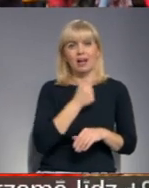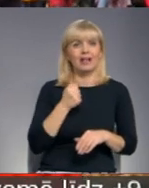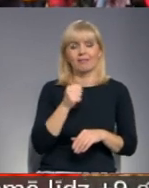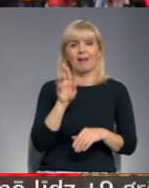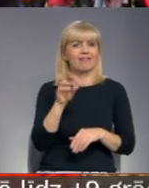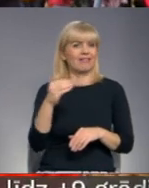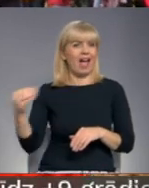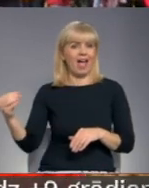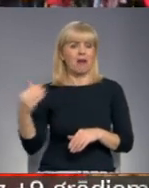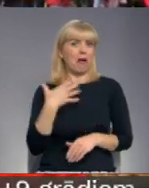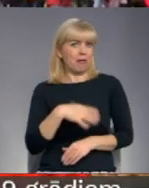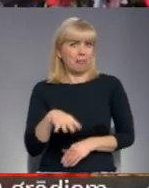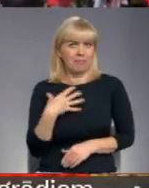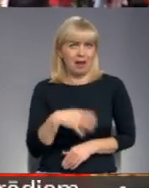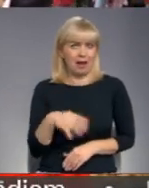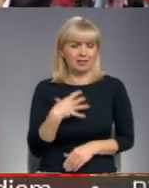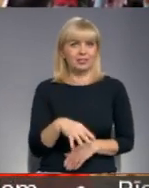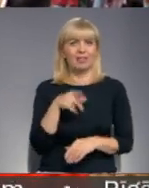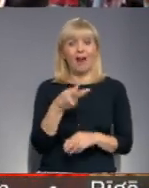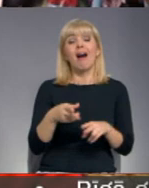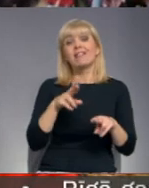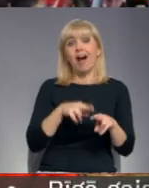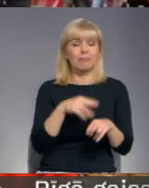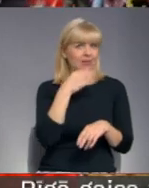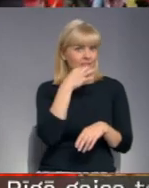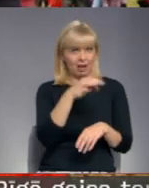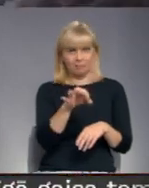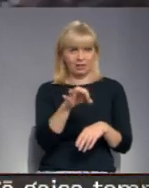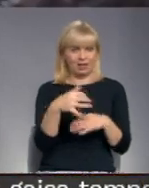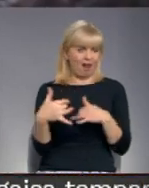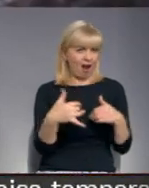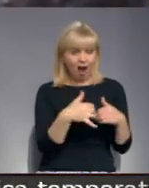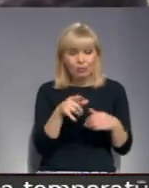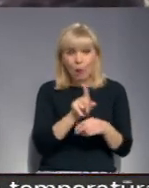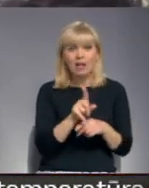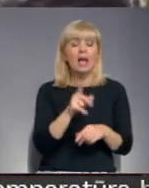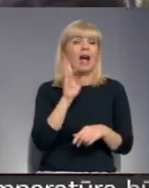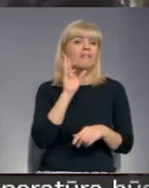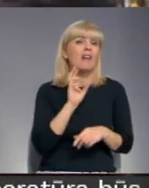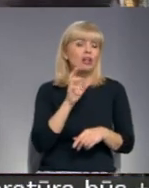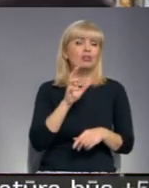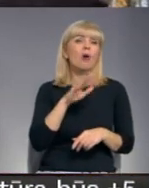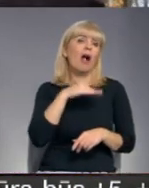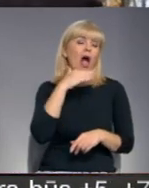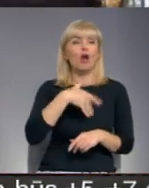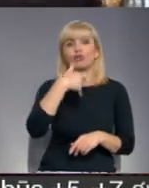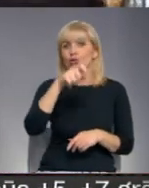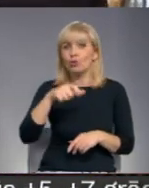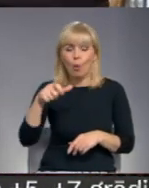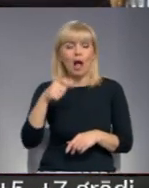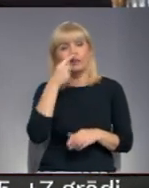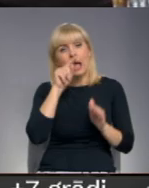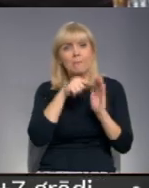Nē. Kāpēc? Tāpēc, ka man nepatīk īsti karot. Tikmēr vecāko klašu skolēni labprāt pētīja